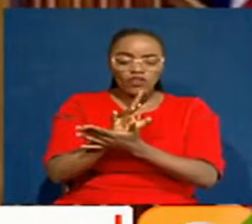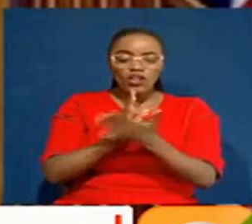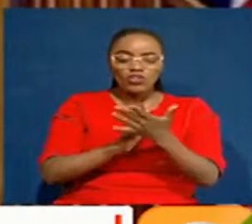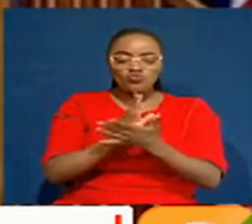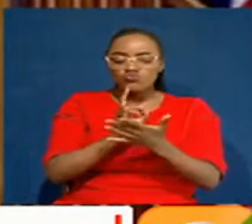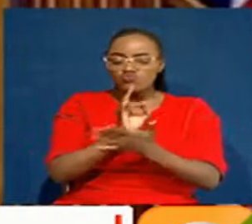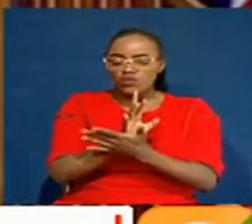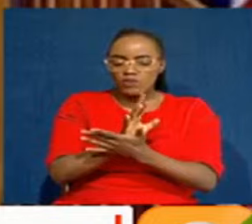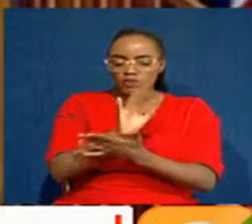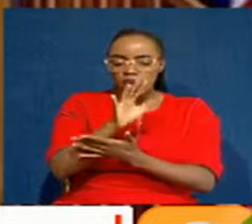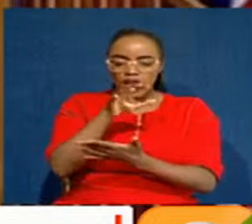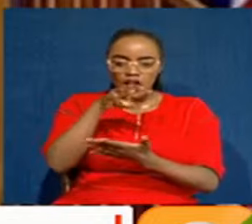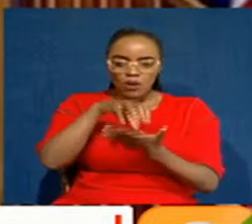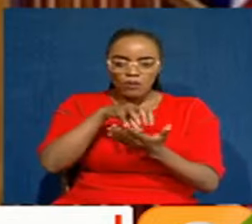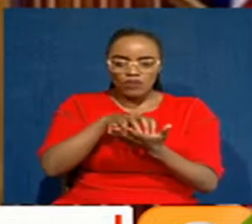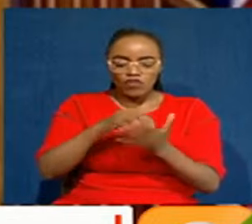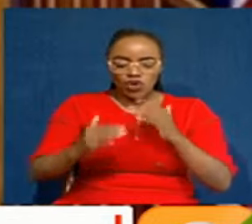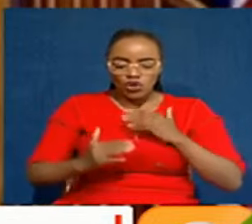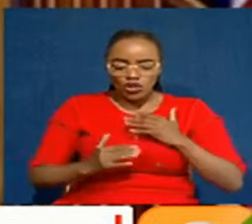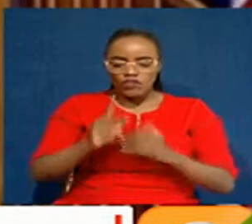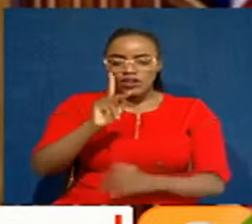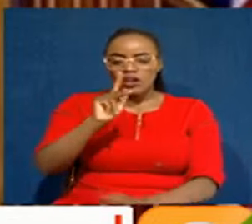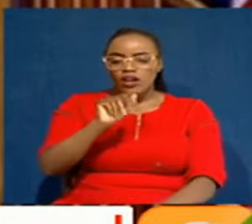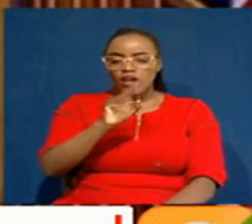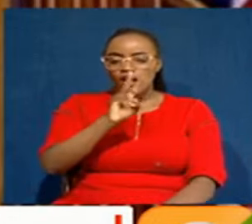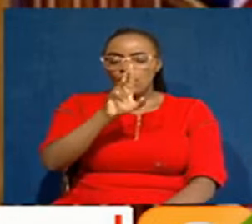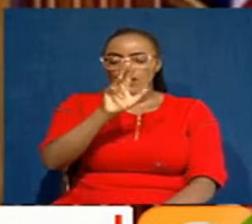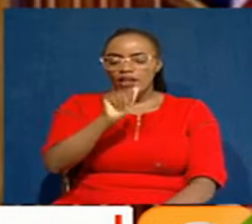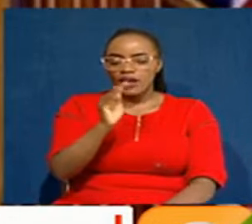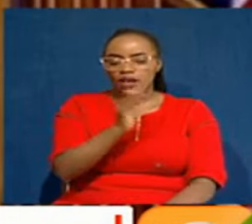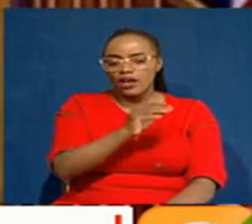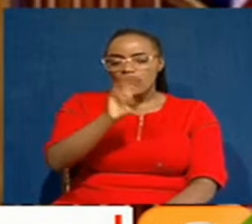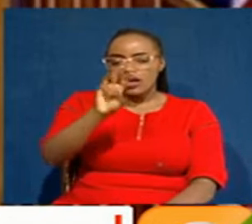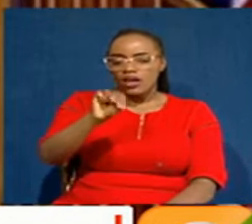impeachment Honorable Kawira Mwangaza,